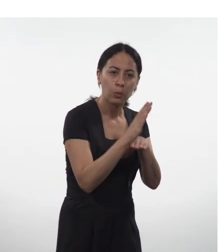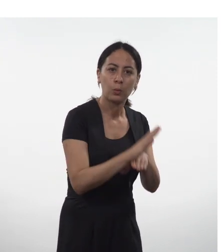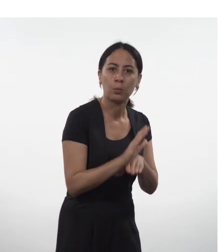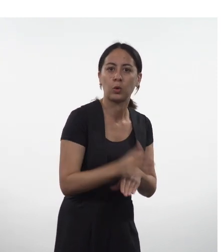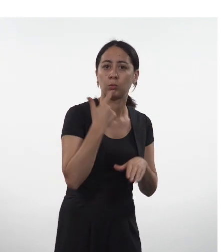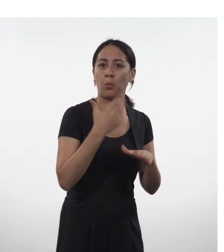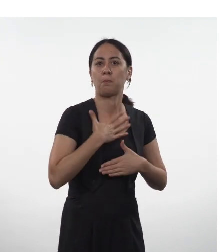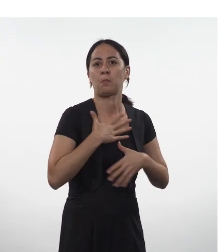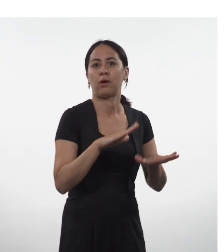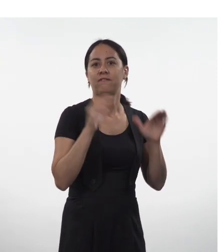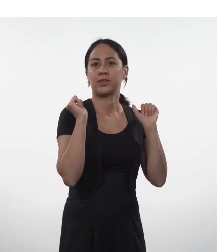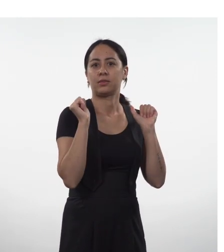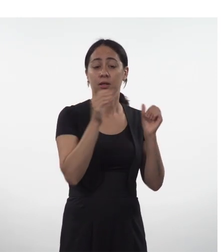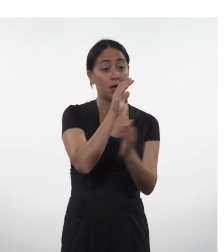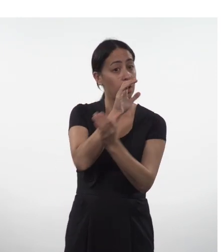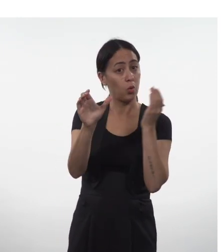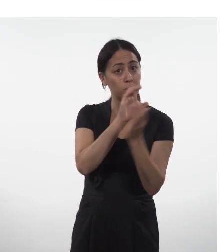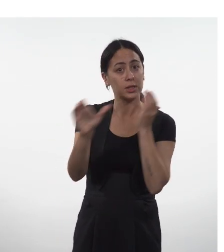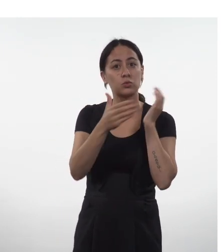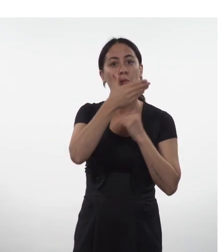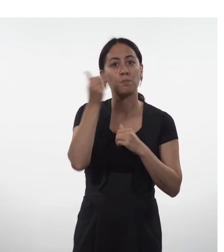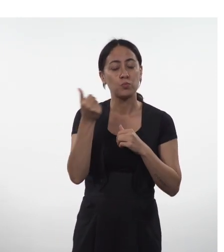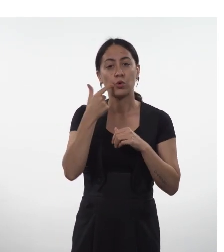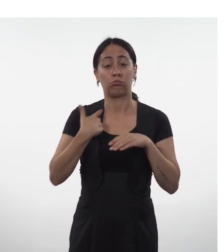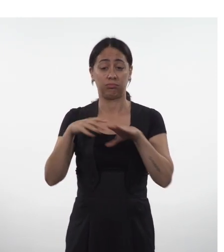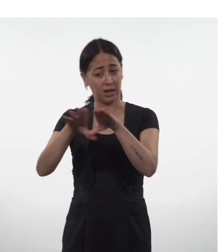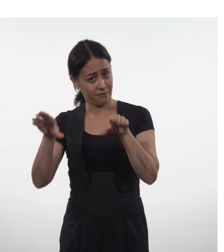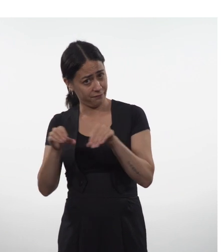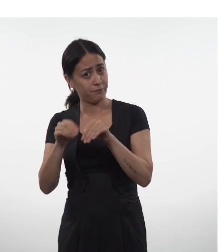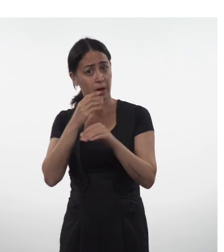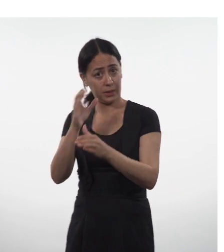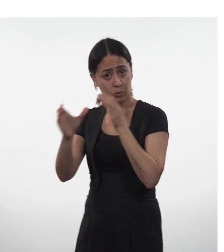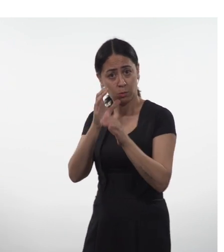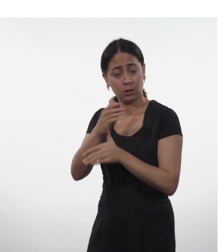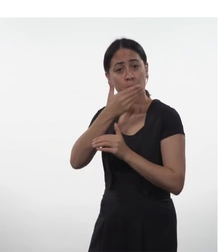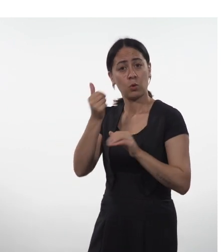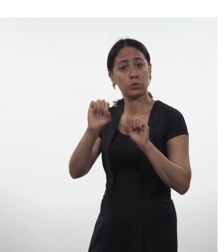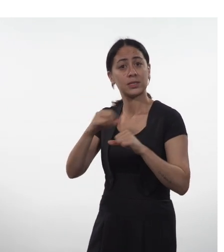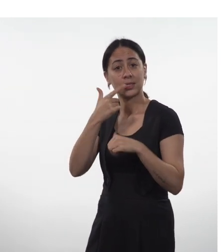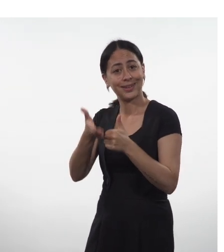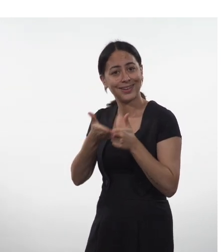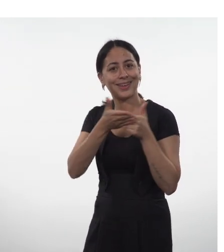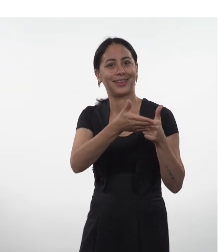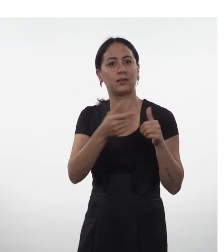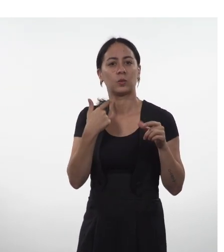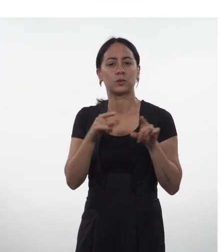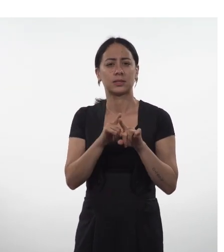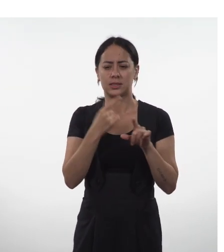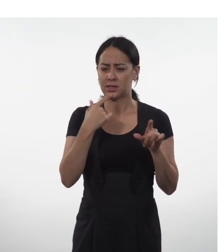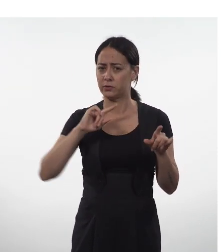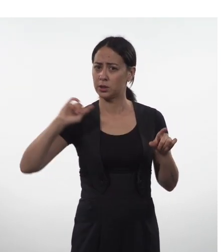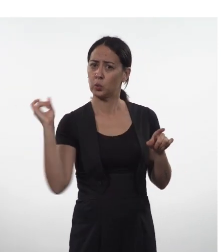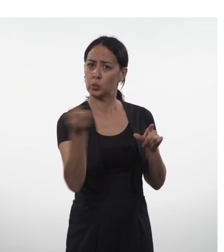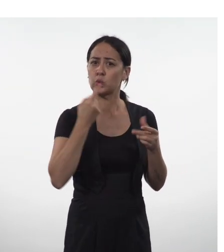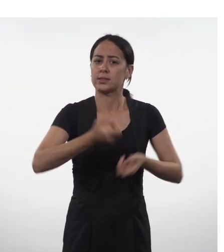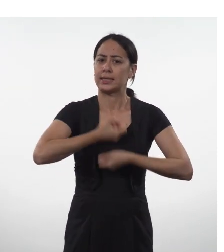le praticien et le patient, la famille, les aidants, etc. Et ça permet vraiment à tous de s'exprimer, de comprendre ce qui